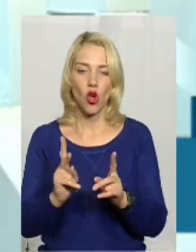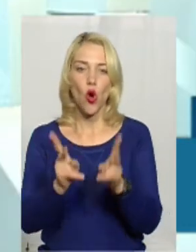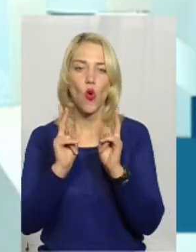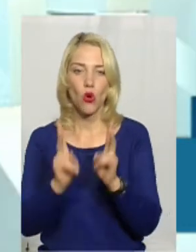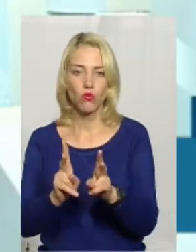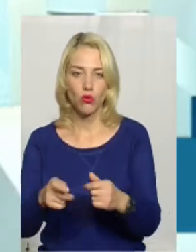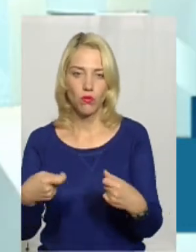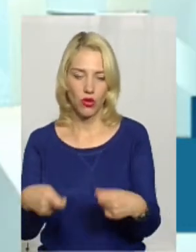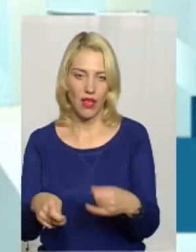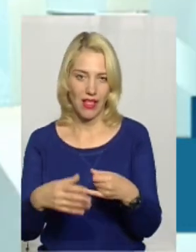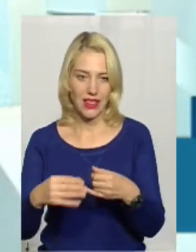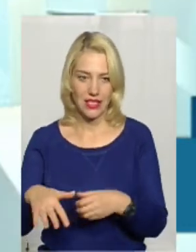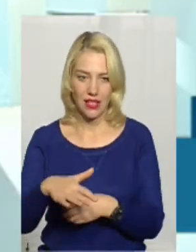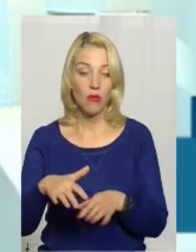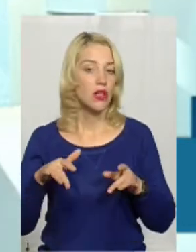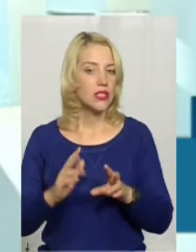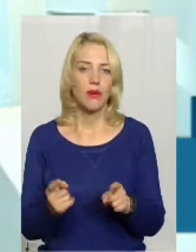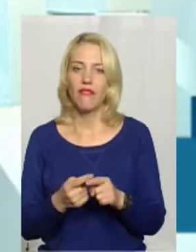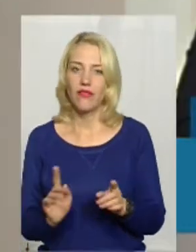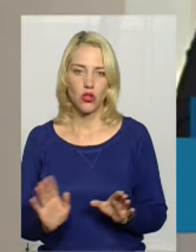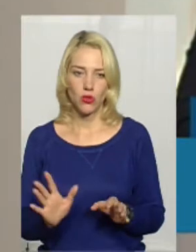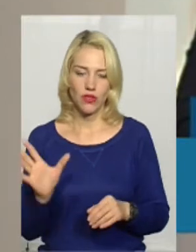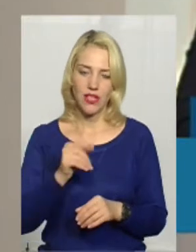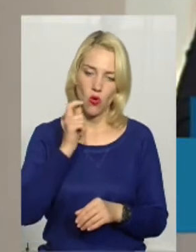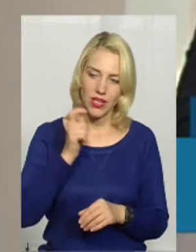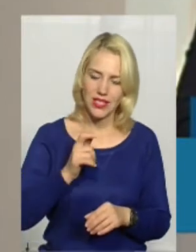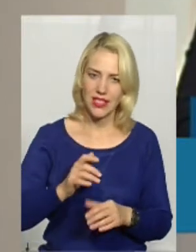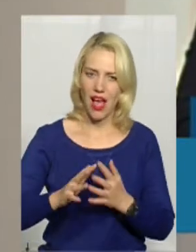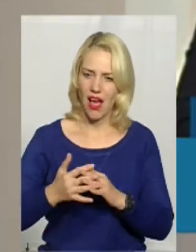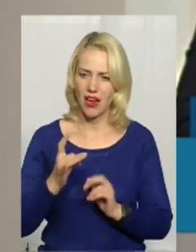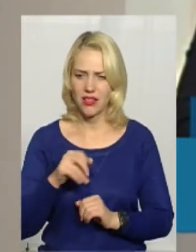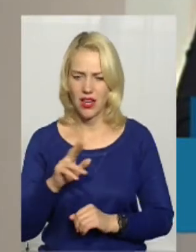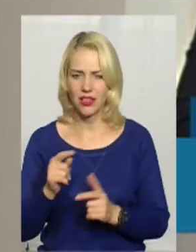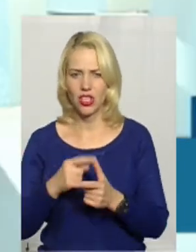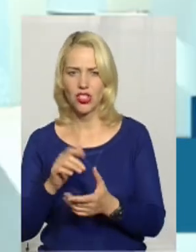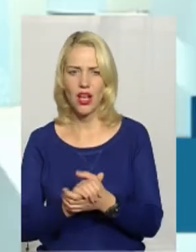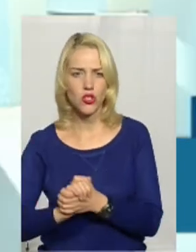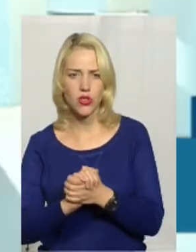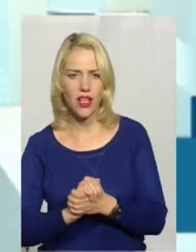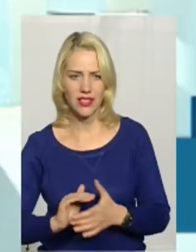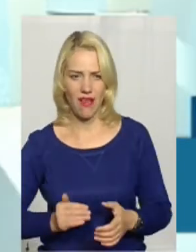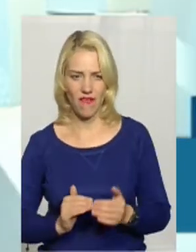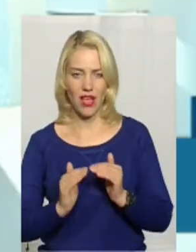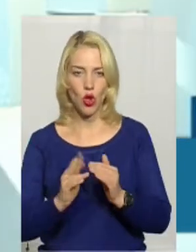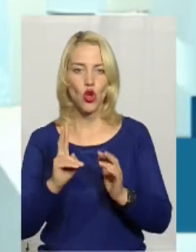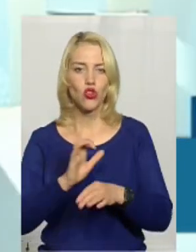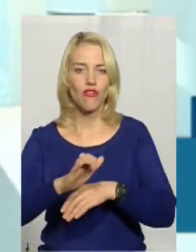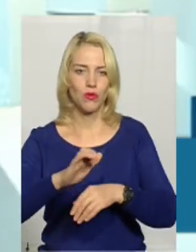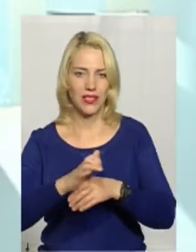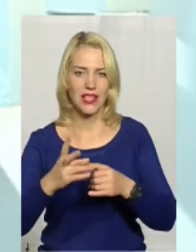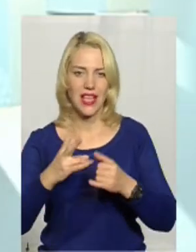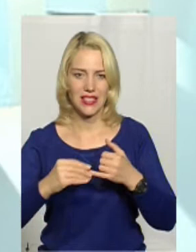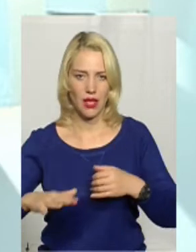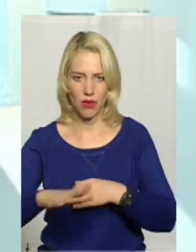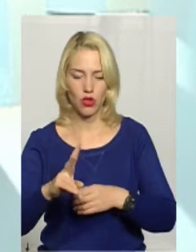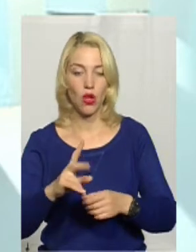продавати землю. Справа не в тому, що чи Всеукраїнська аграрна рада, чи Аграрний союз, чи Асоціація фермерів, я маю до виробничників, які працюють на землі,